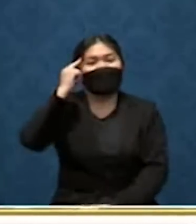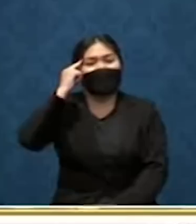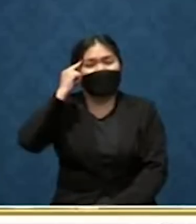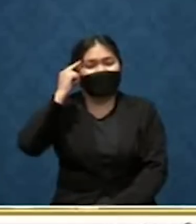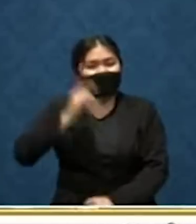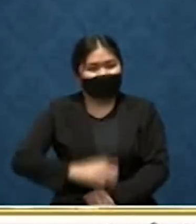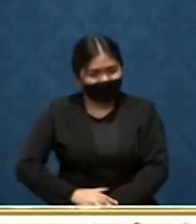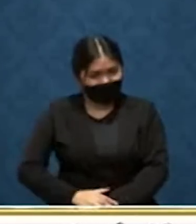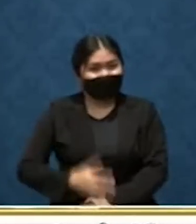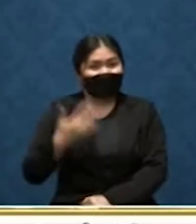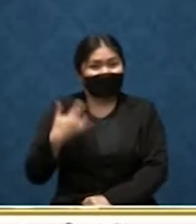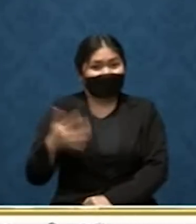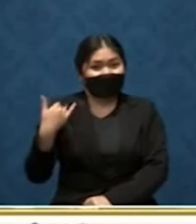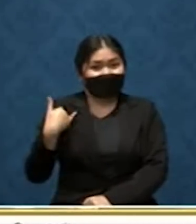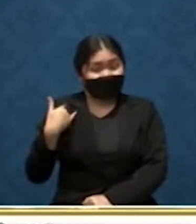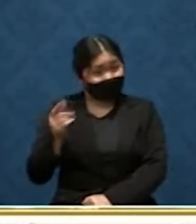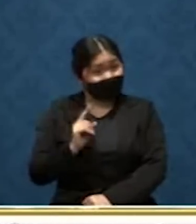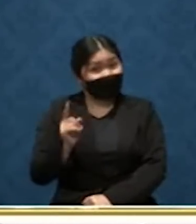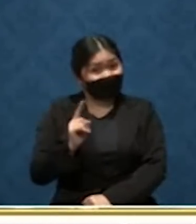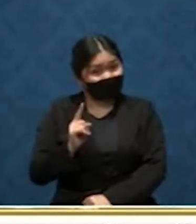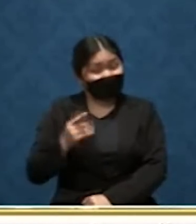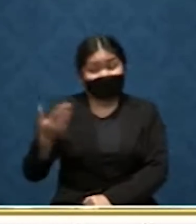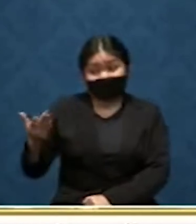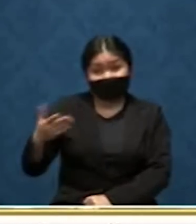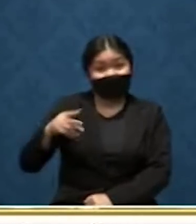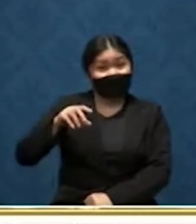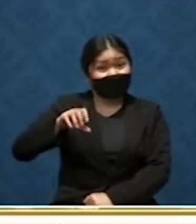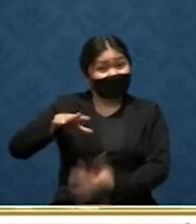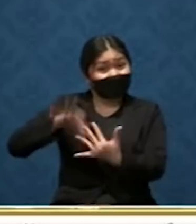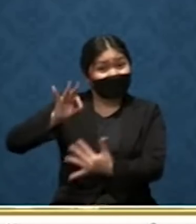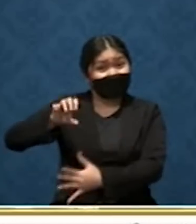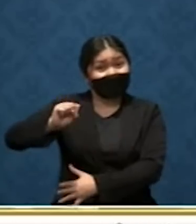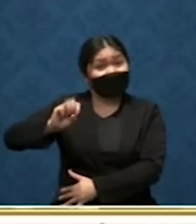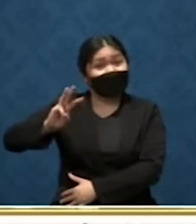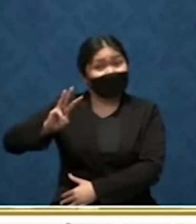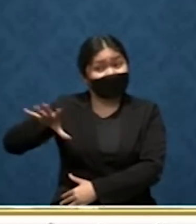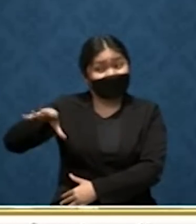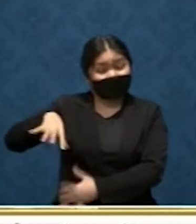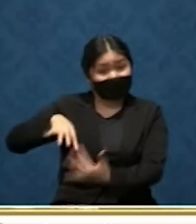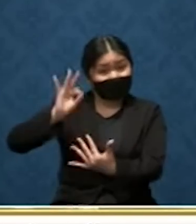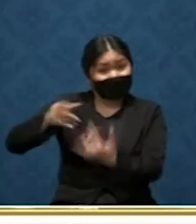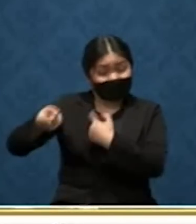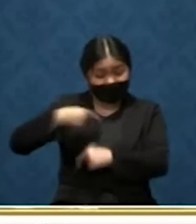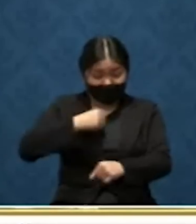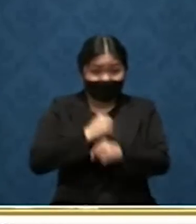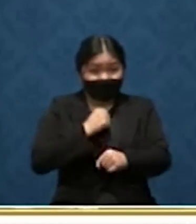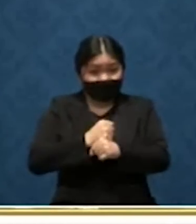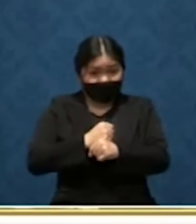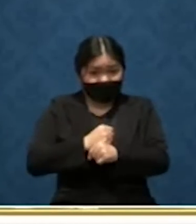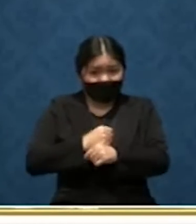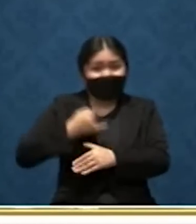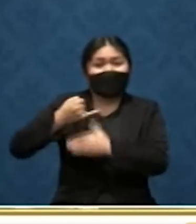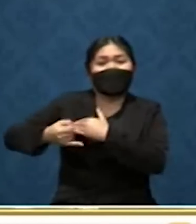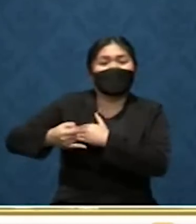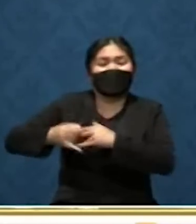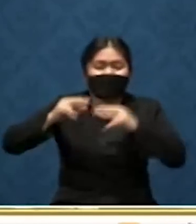คนที่เอานายออ่างเข้ามาเป็สอวอ สุดท้ายก็จบที่ผลเอกประยตเลยครับจบที่อีกหลายๆคน